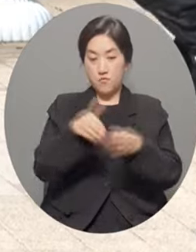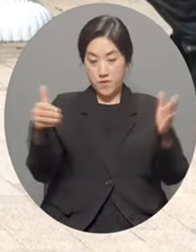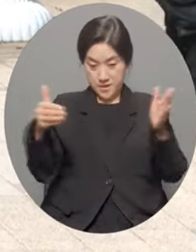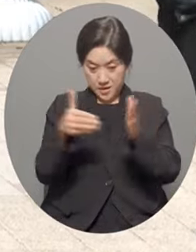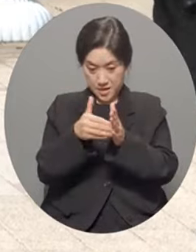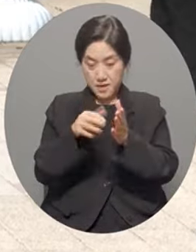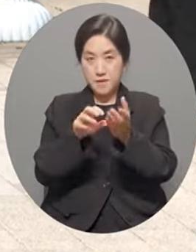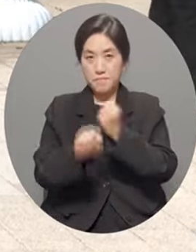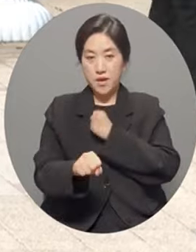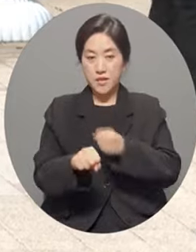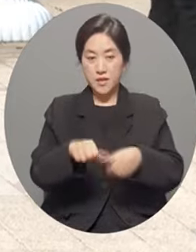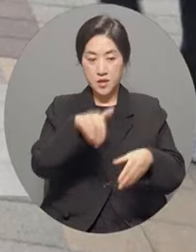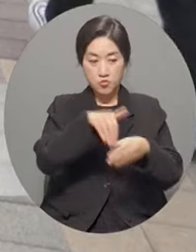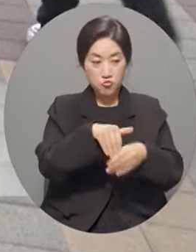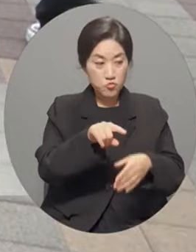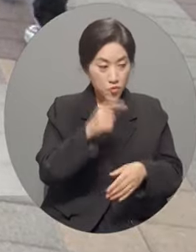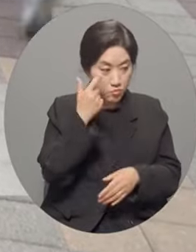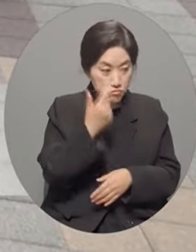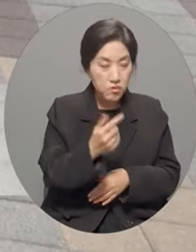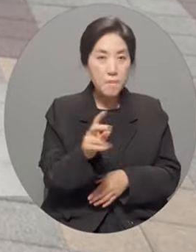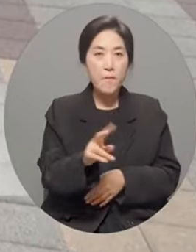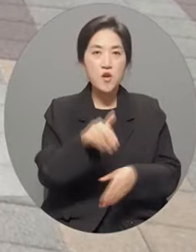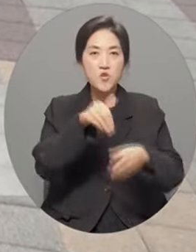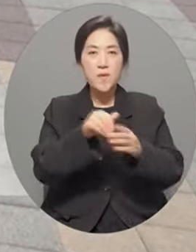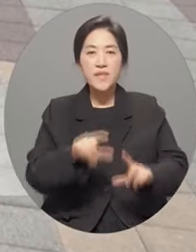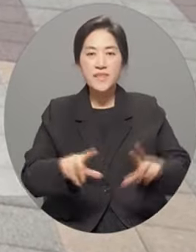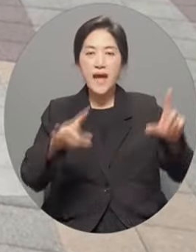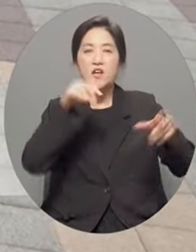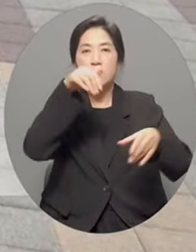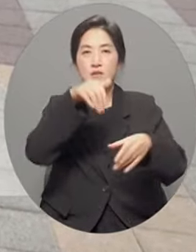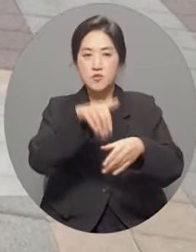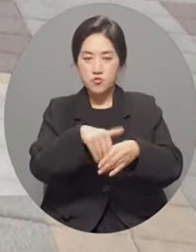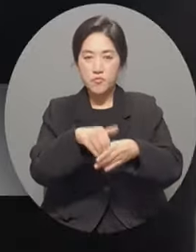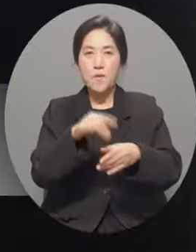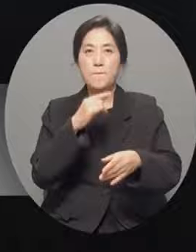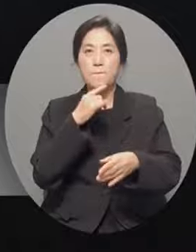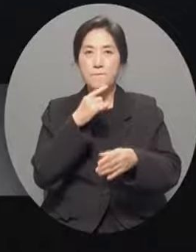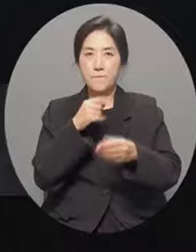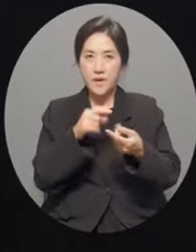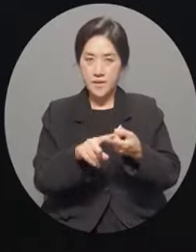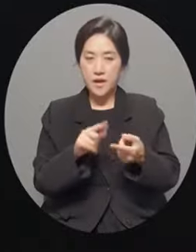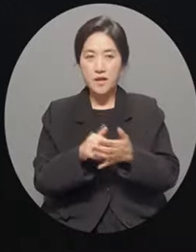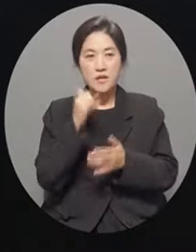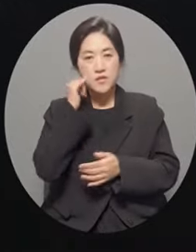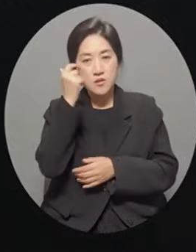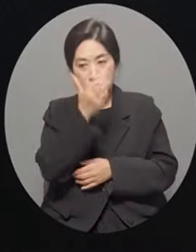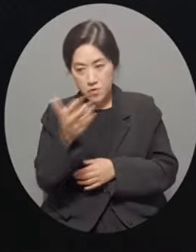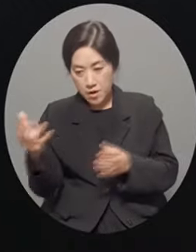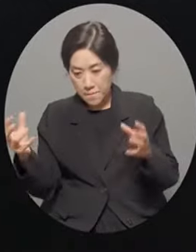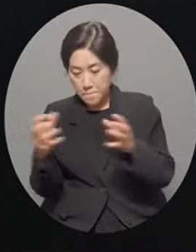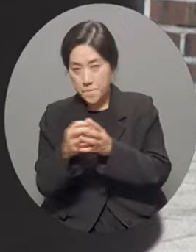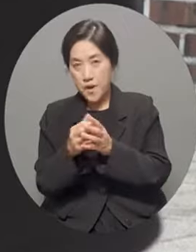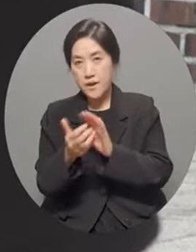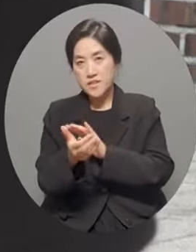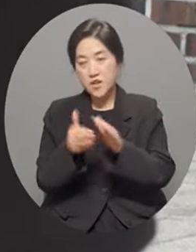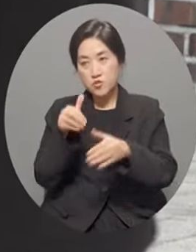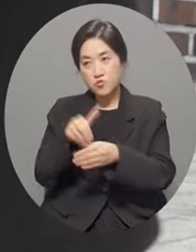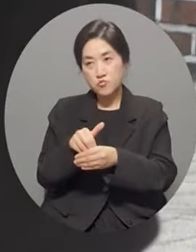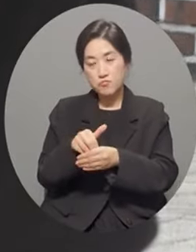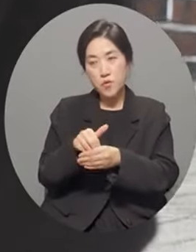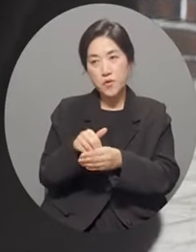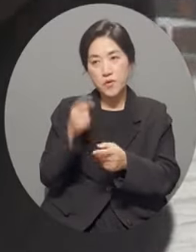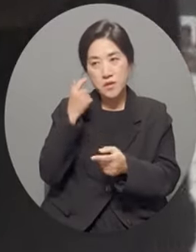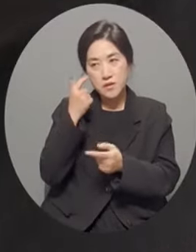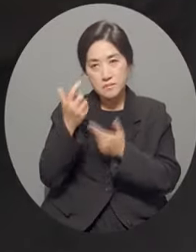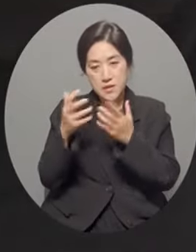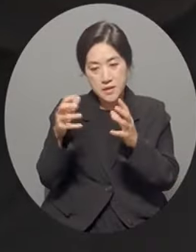직후 출구조사 예측은 투표날 당일의 출구조사 결과에다 전화 여론조사 등을 통한 사전투표 보정작업